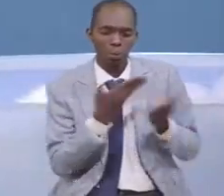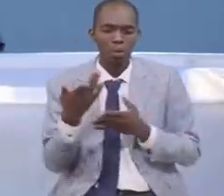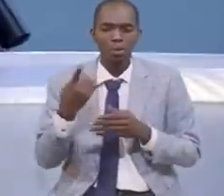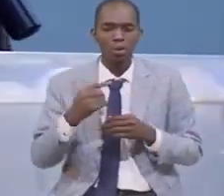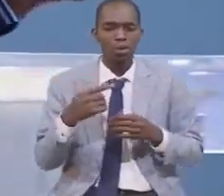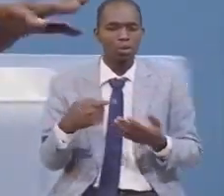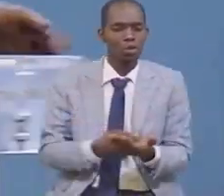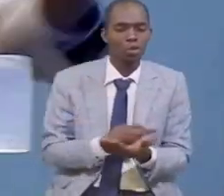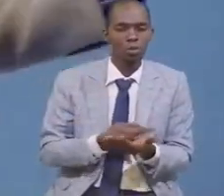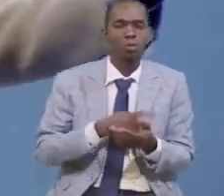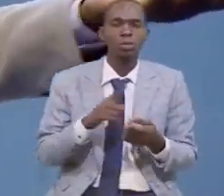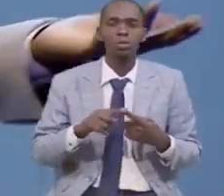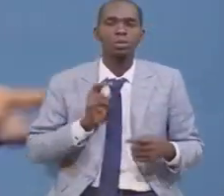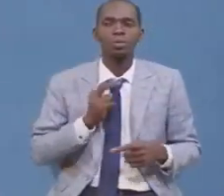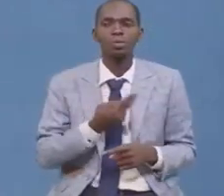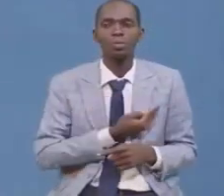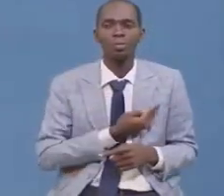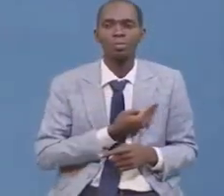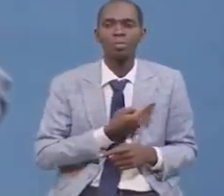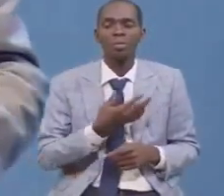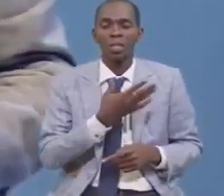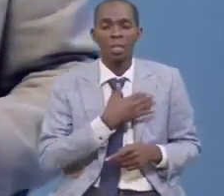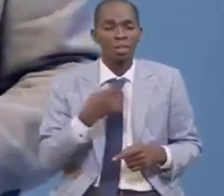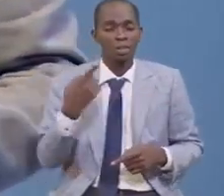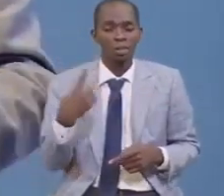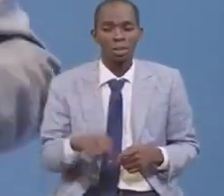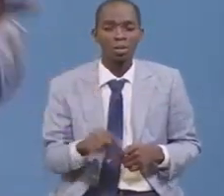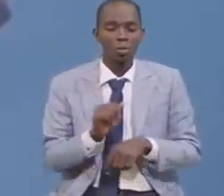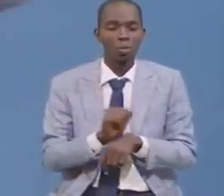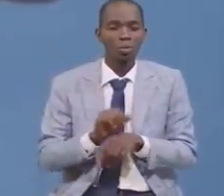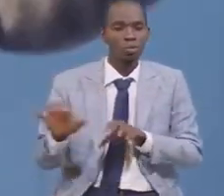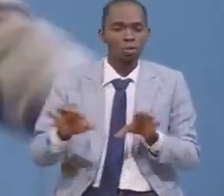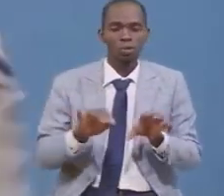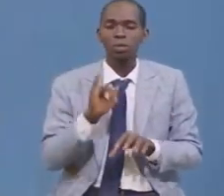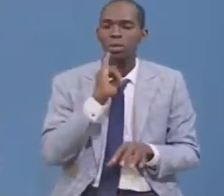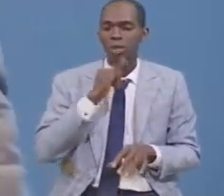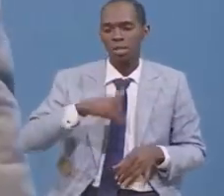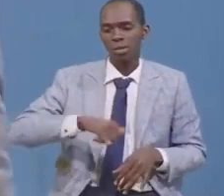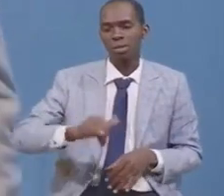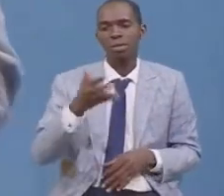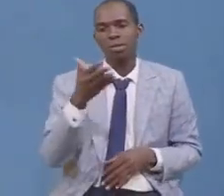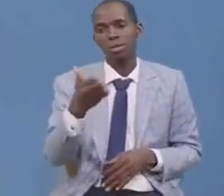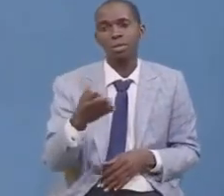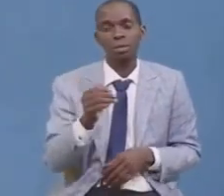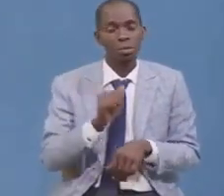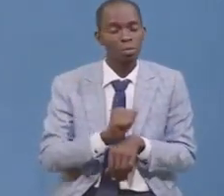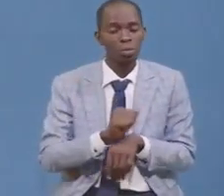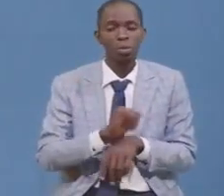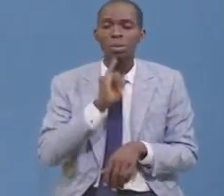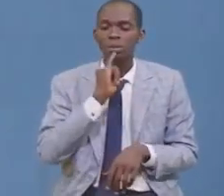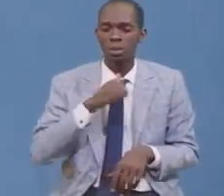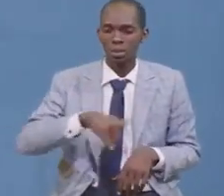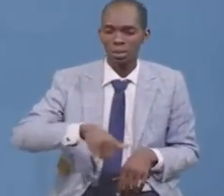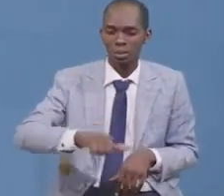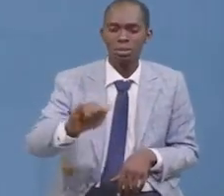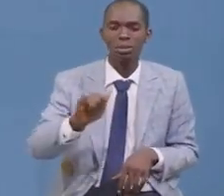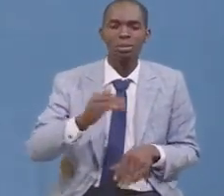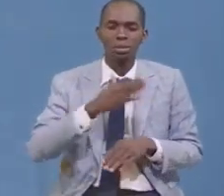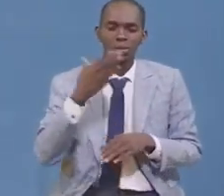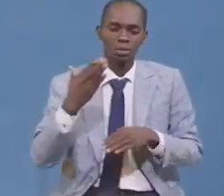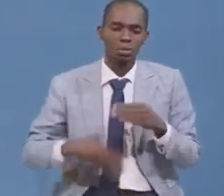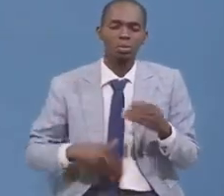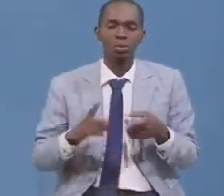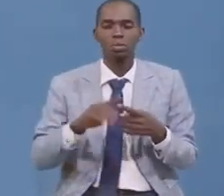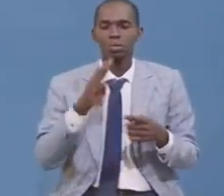మన చేతులకు అప్పగించారు. And their best is still there. ఇంకను కోత ఉంది. And the work is still there to be done. ఇంకా చేయవలసిన పని